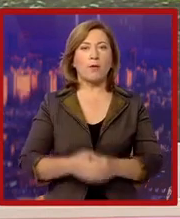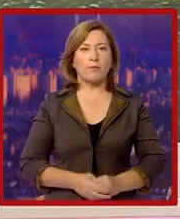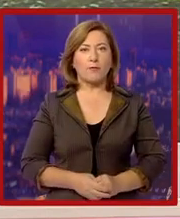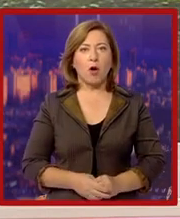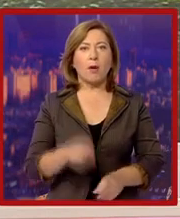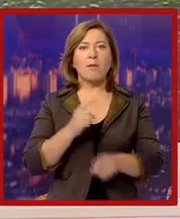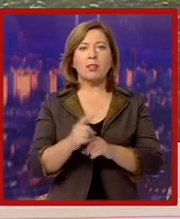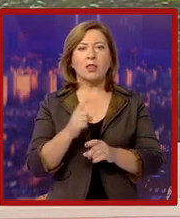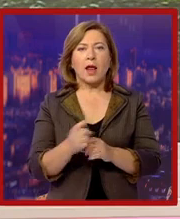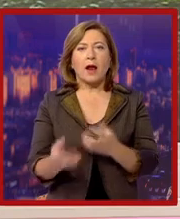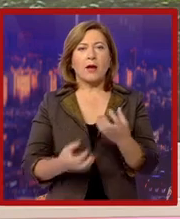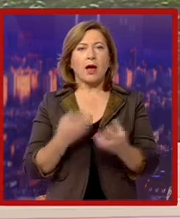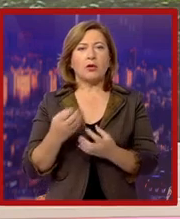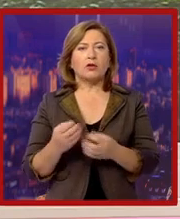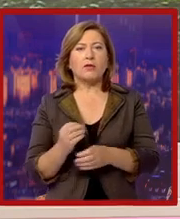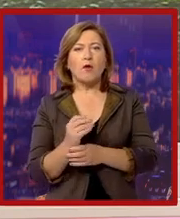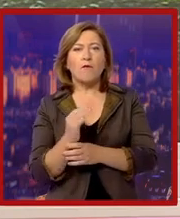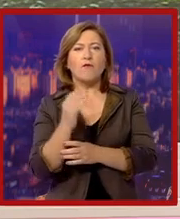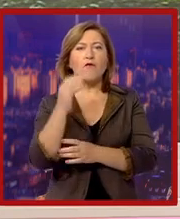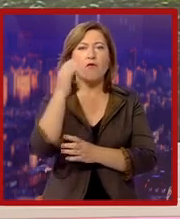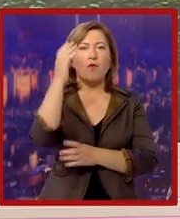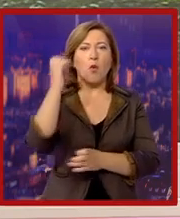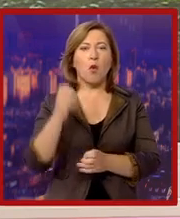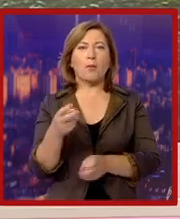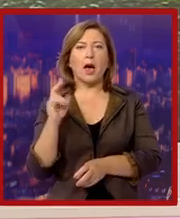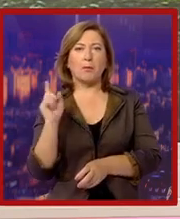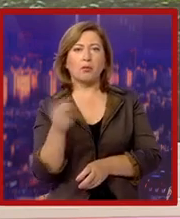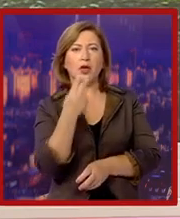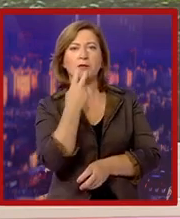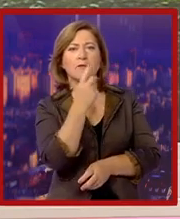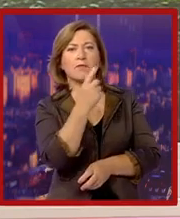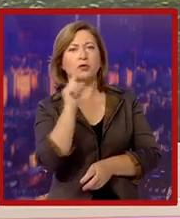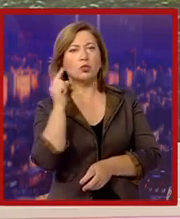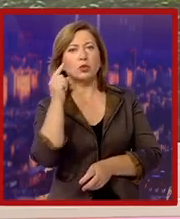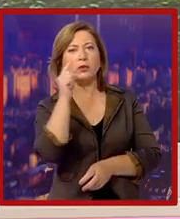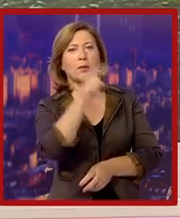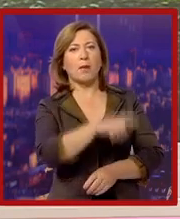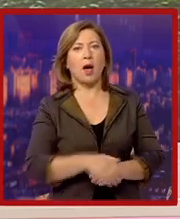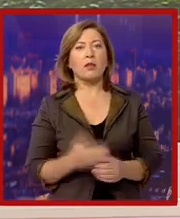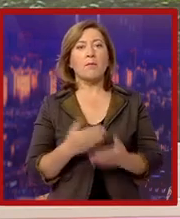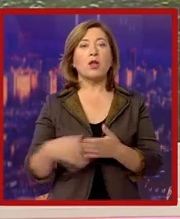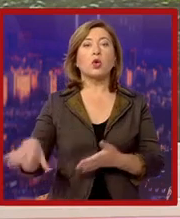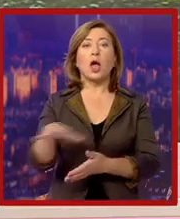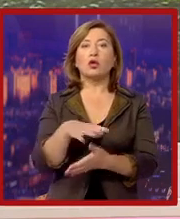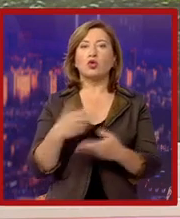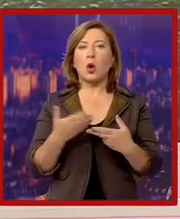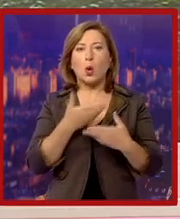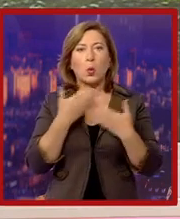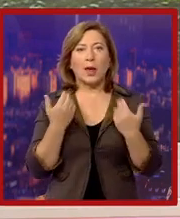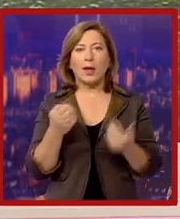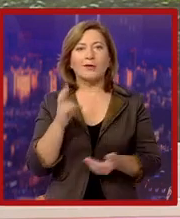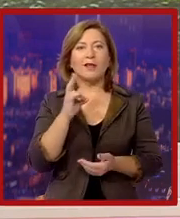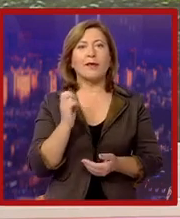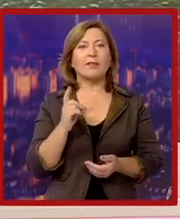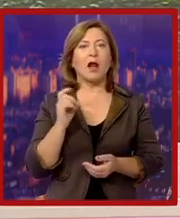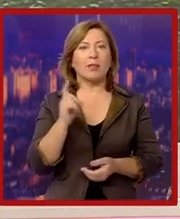incendiu. Materialele care au ars au degajat o coloană de fum care a putut fi văzută de la kilometri distanță. Pentru că în zonă nu erau hidranți